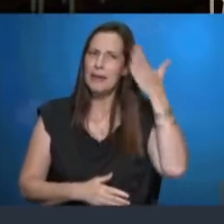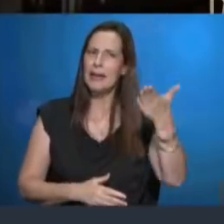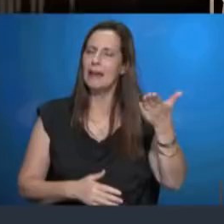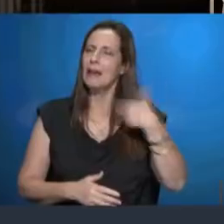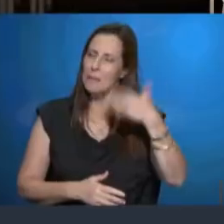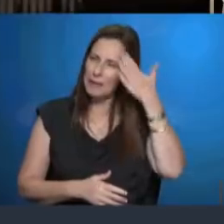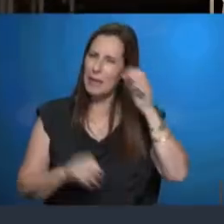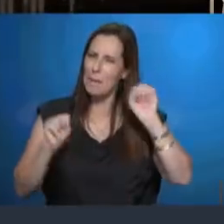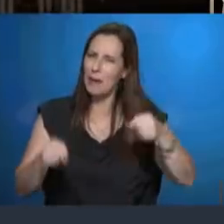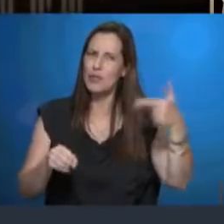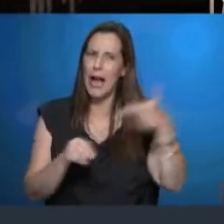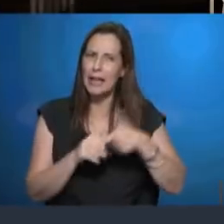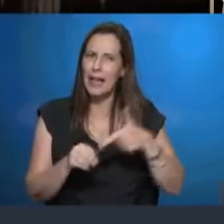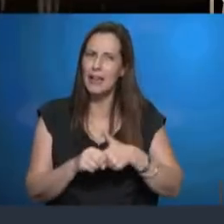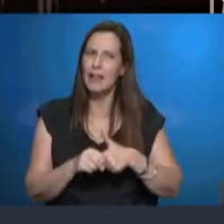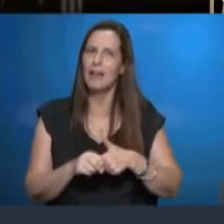רוצה